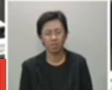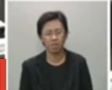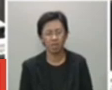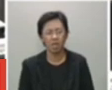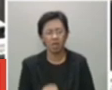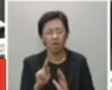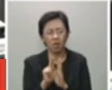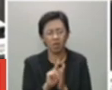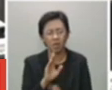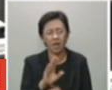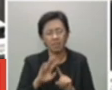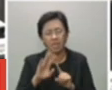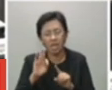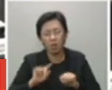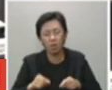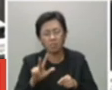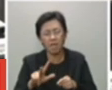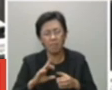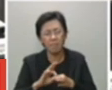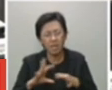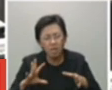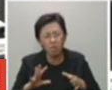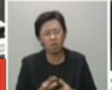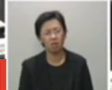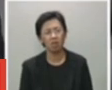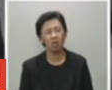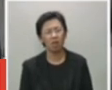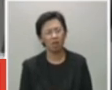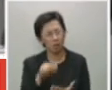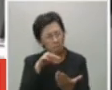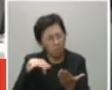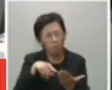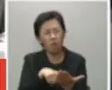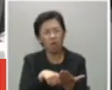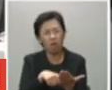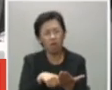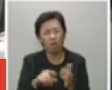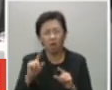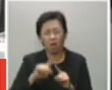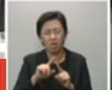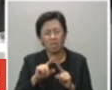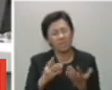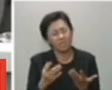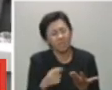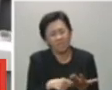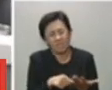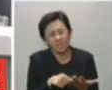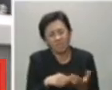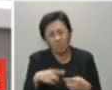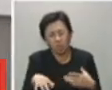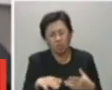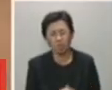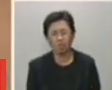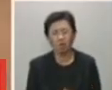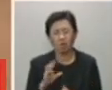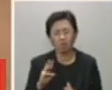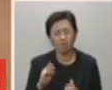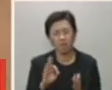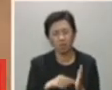การบริหารราชการแผ่นดินเลยนะครับไม่อยู่ในเนื้อหาตามข้อ69เลยนะครับ ครับก